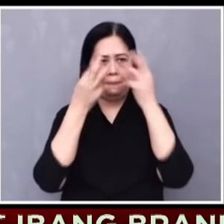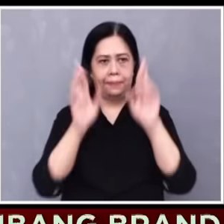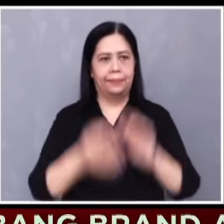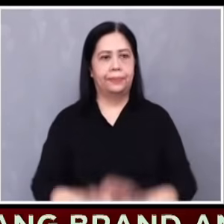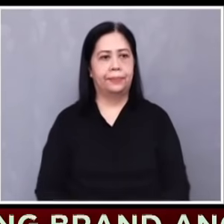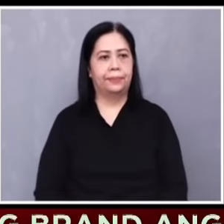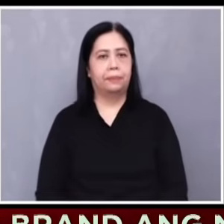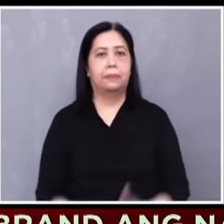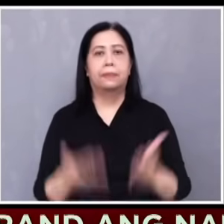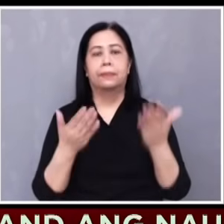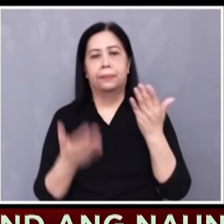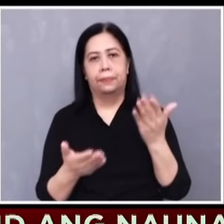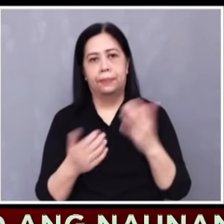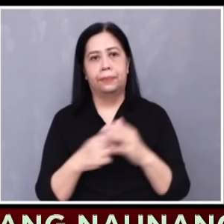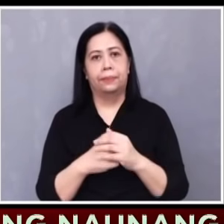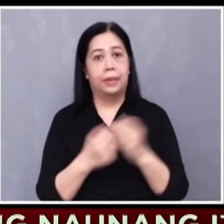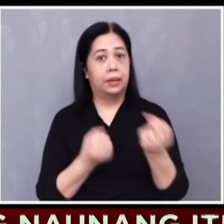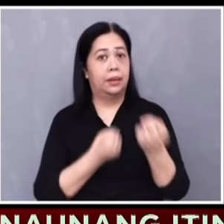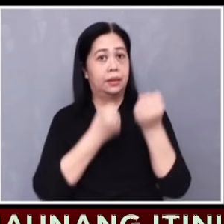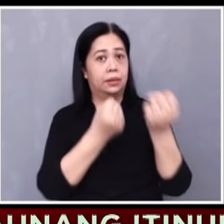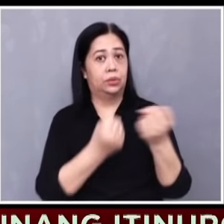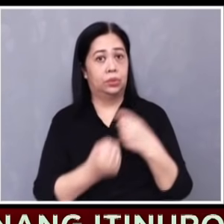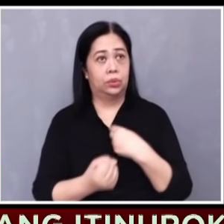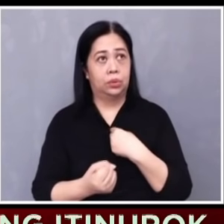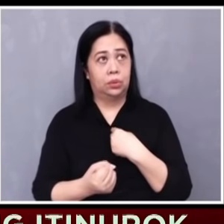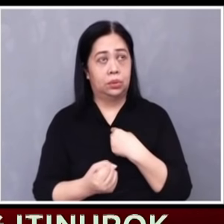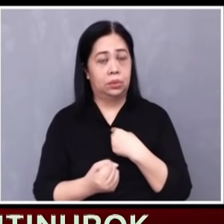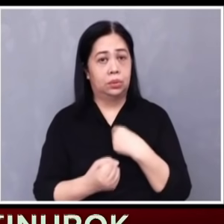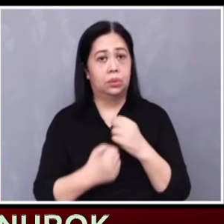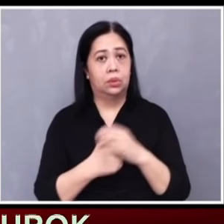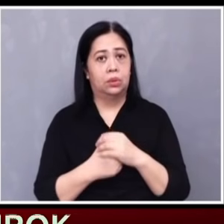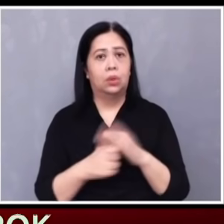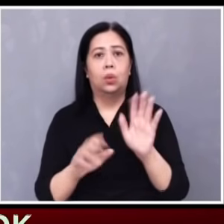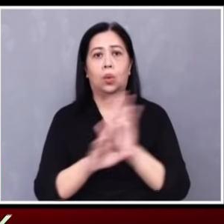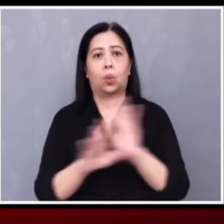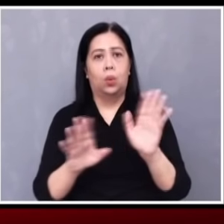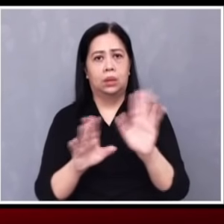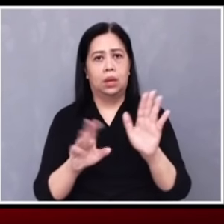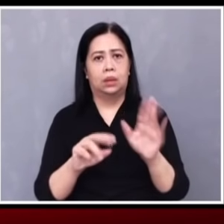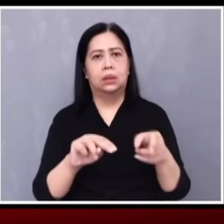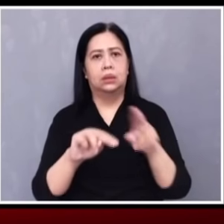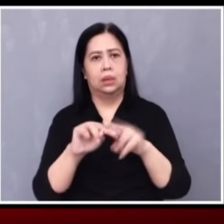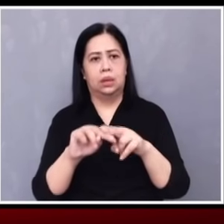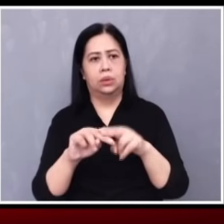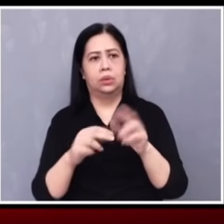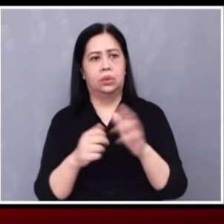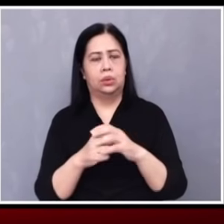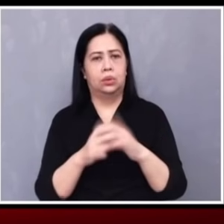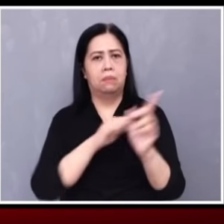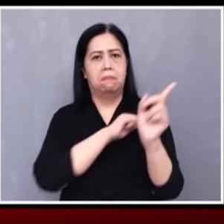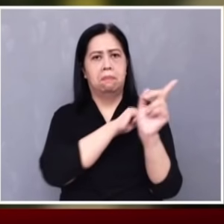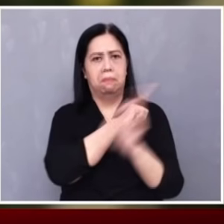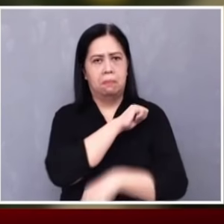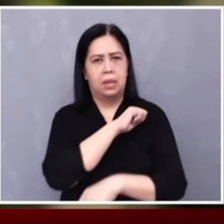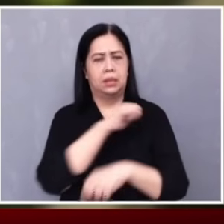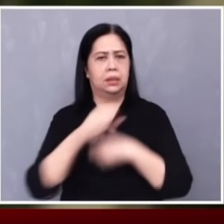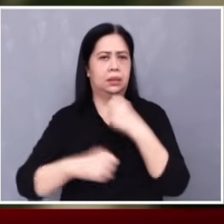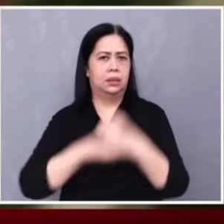Siguro ang suggestion ko, huwag na natin dagdagan yung parusa at hirap sa tao.